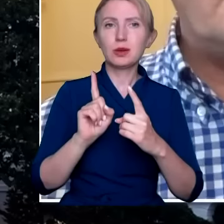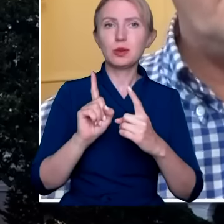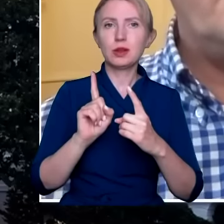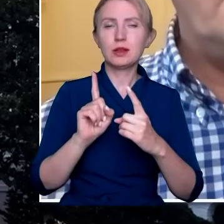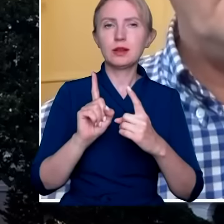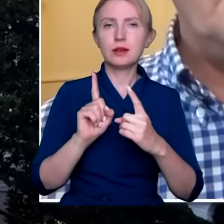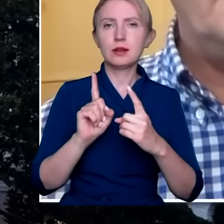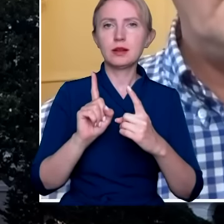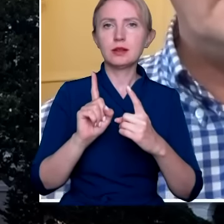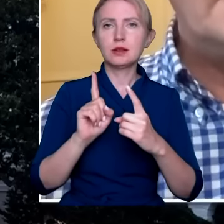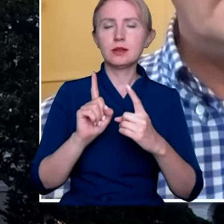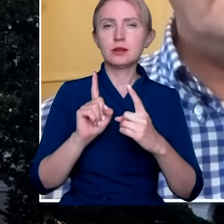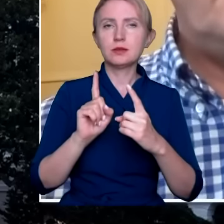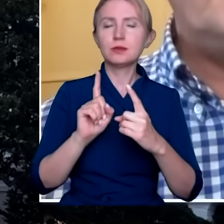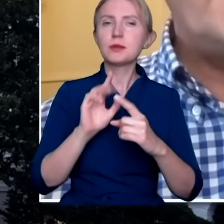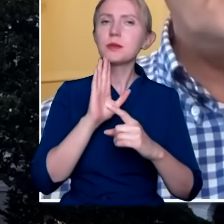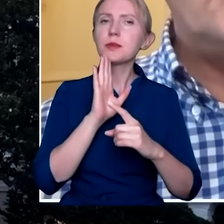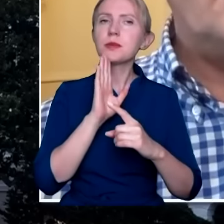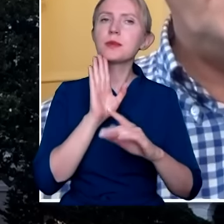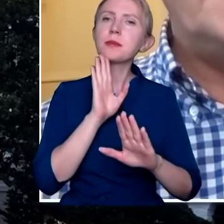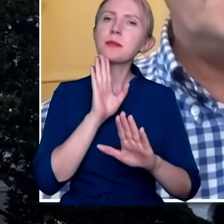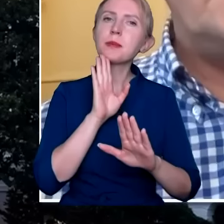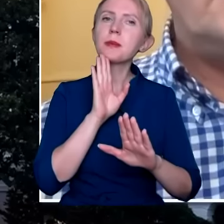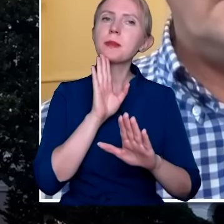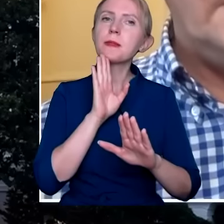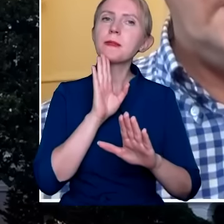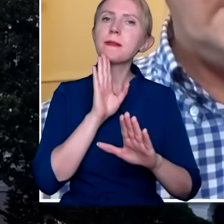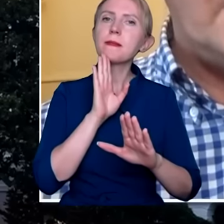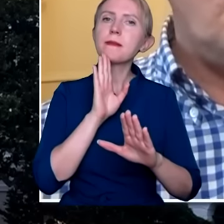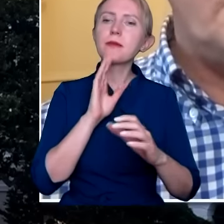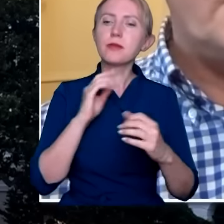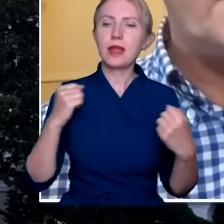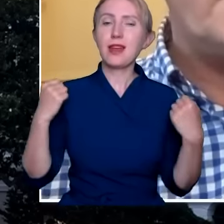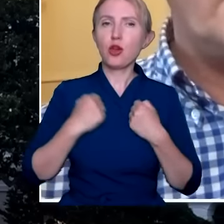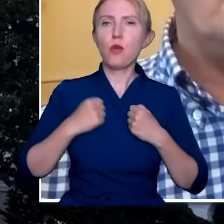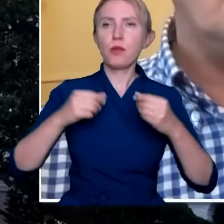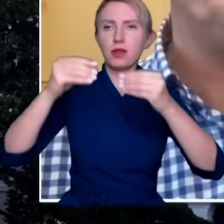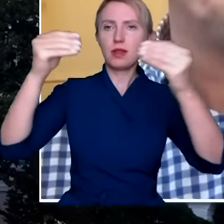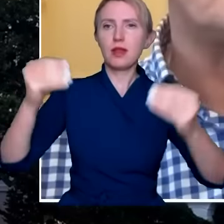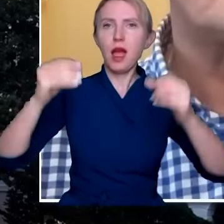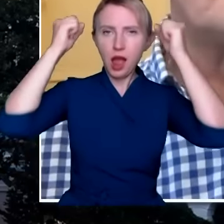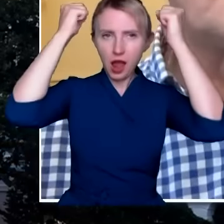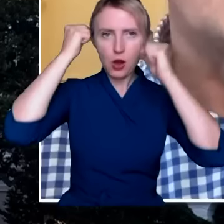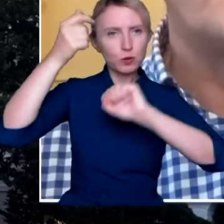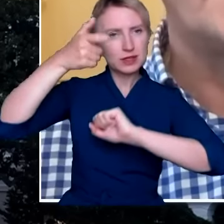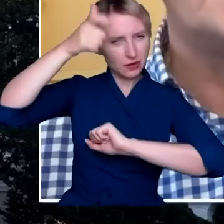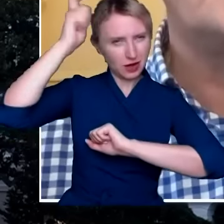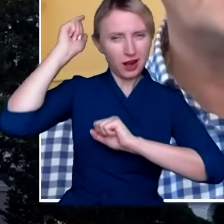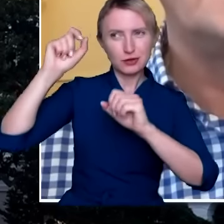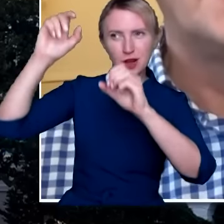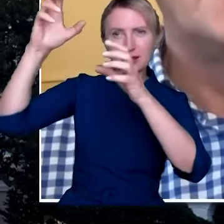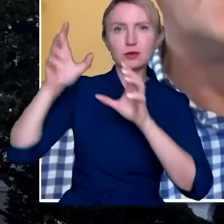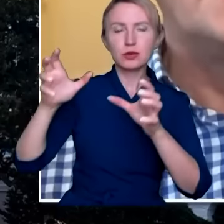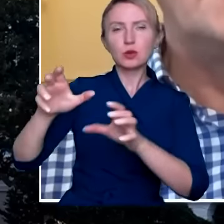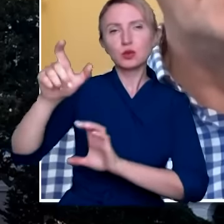do takiego zawieszonego jakby na wieszaku kombinezonu i hełmu strażackiego